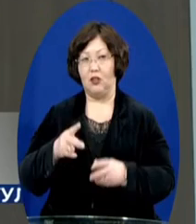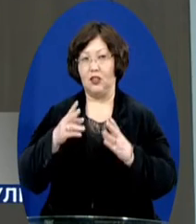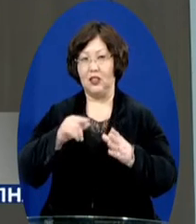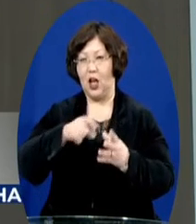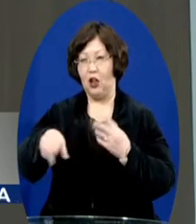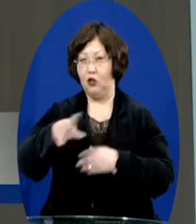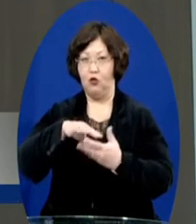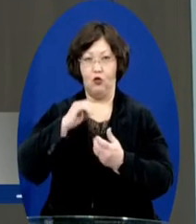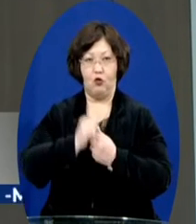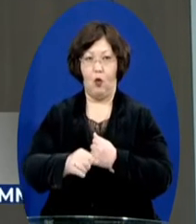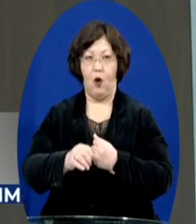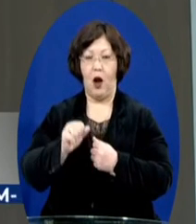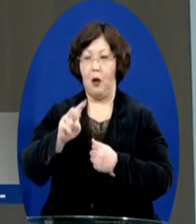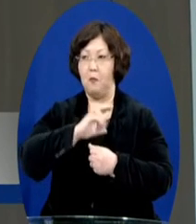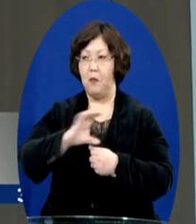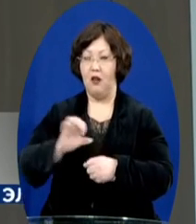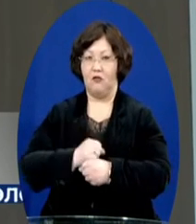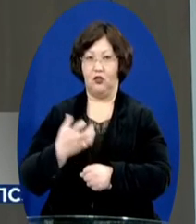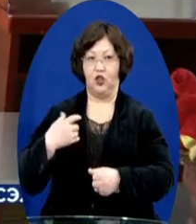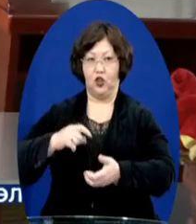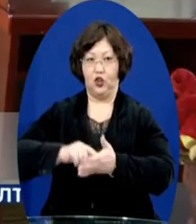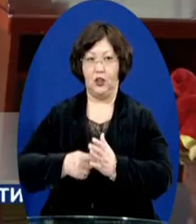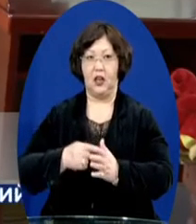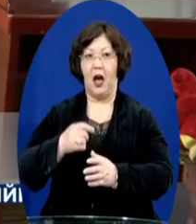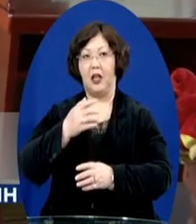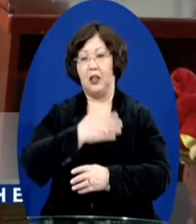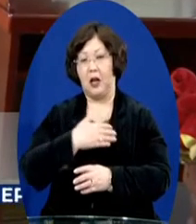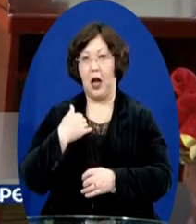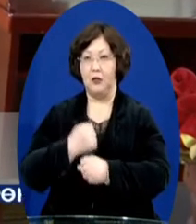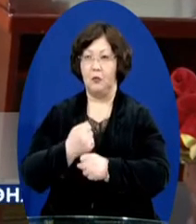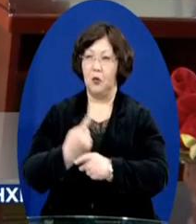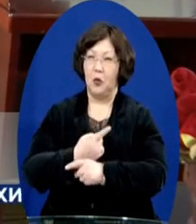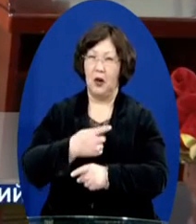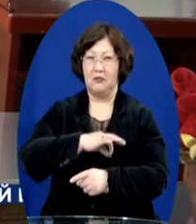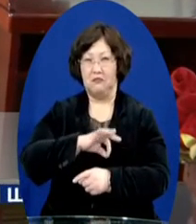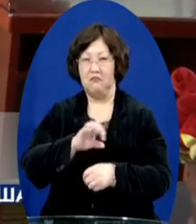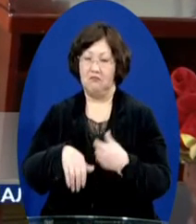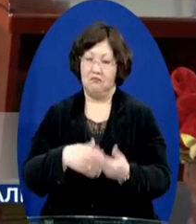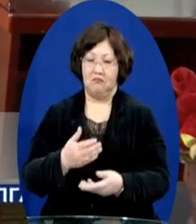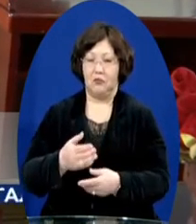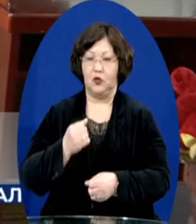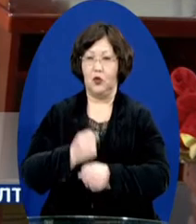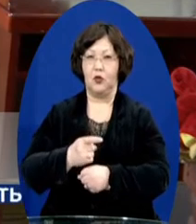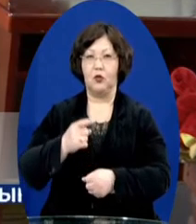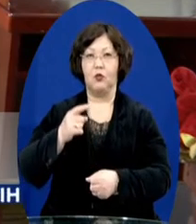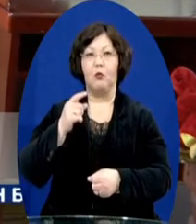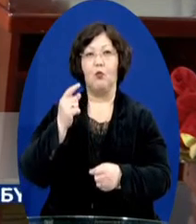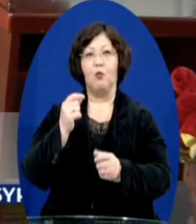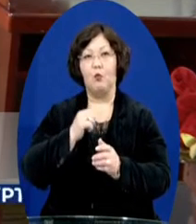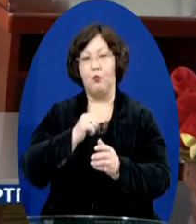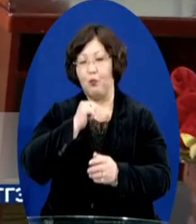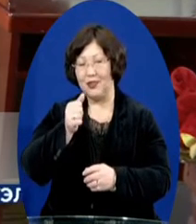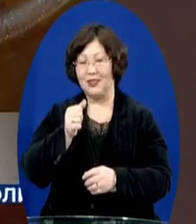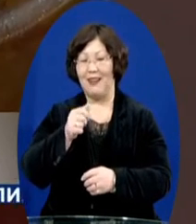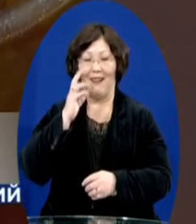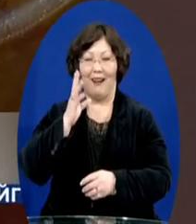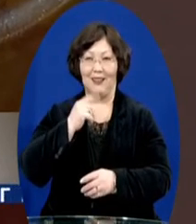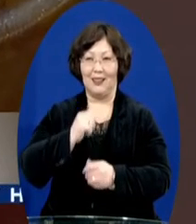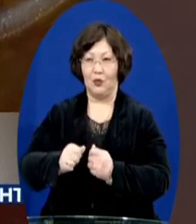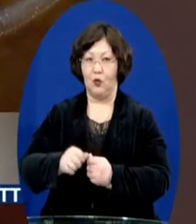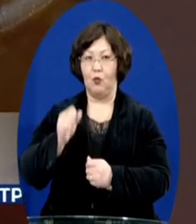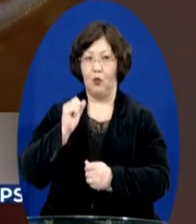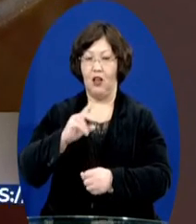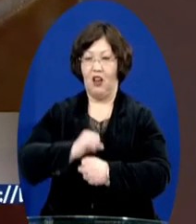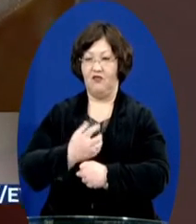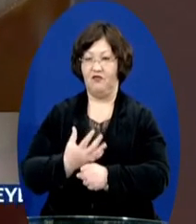нэгжүүдтэй хариуцлага тооцож, албан тушаалын давуу байдлаа ашигласан, зориултын бусаар зарцуулсан тохиолдолд хариуцлага тооцохоор хууль хүчний байгууллагатай хамтарч